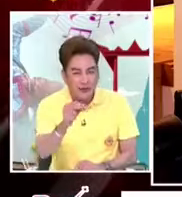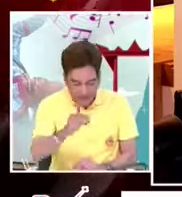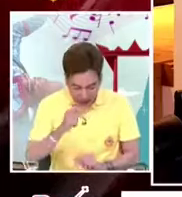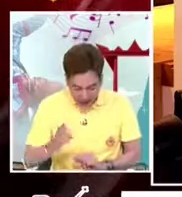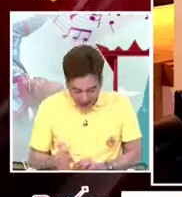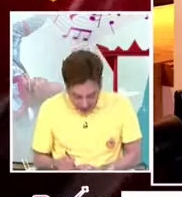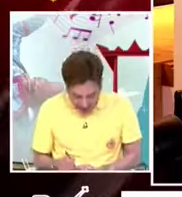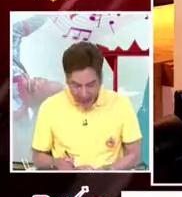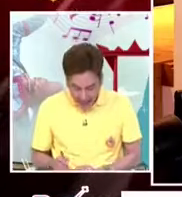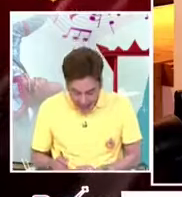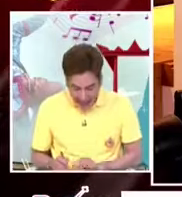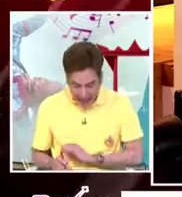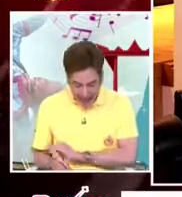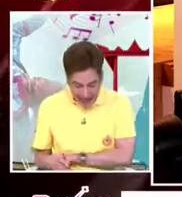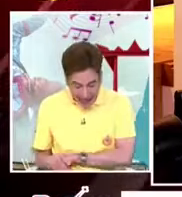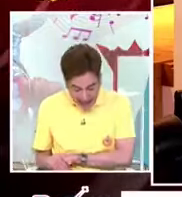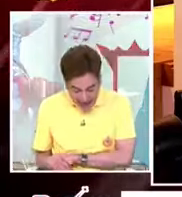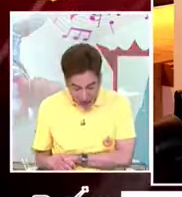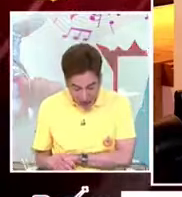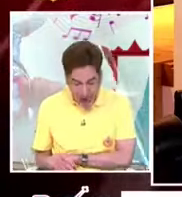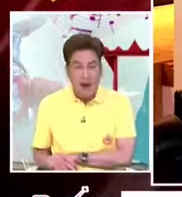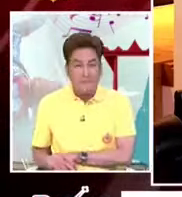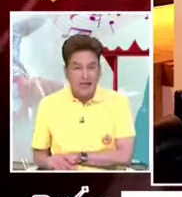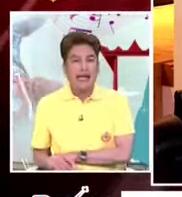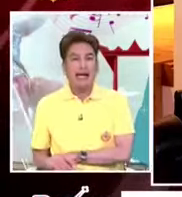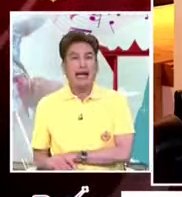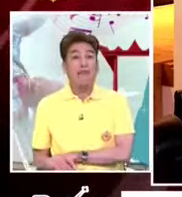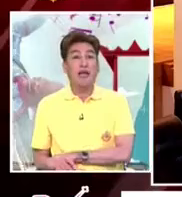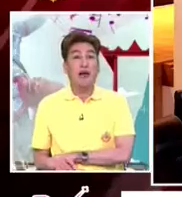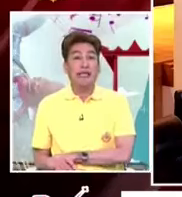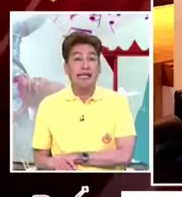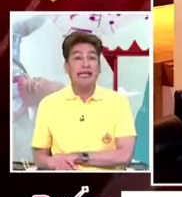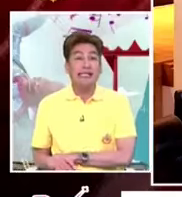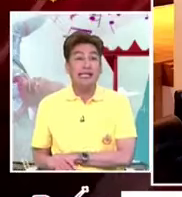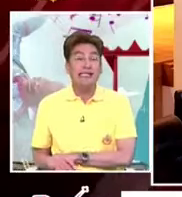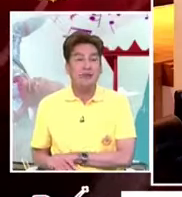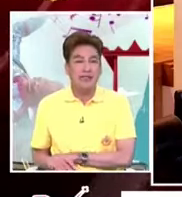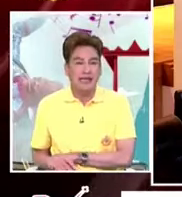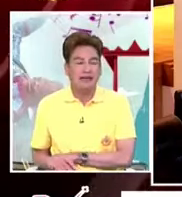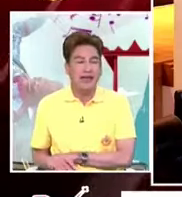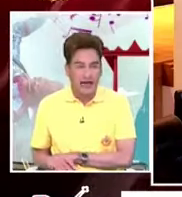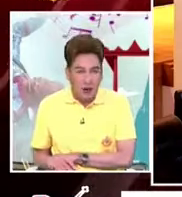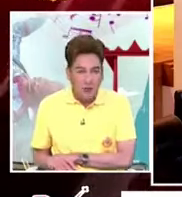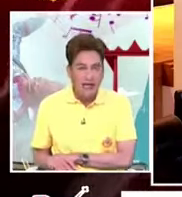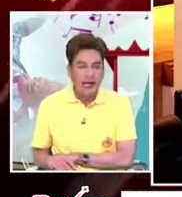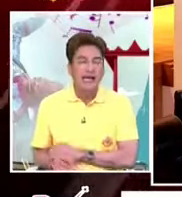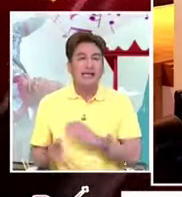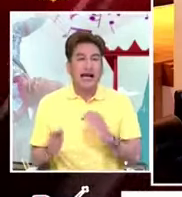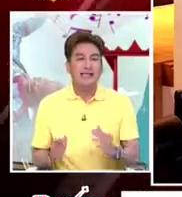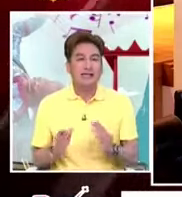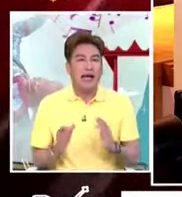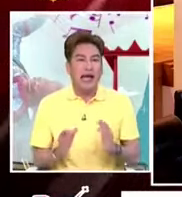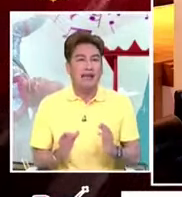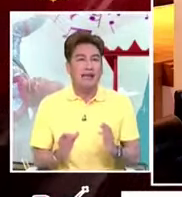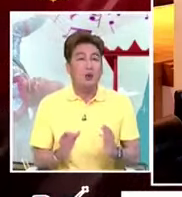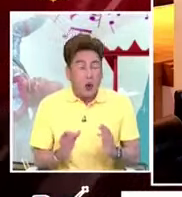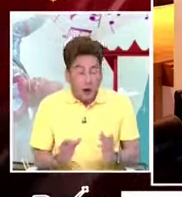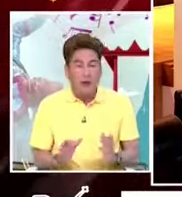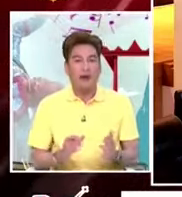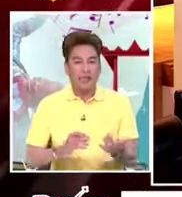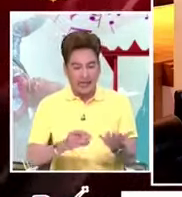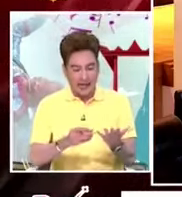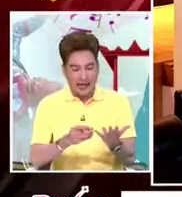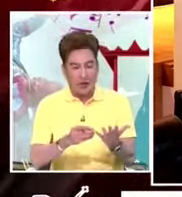ภอไหนก็สามารถที่จะไปใช้ที่นั่นได้นะฮะและแน่นอนว่ามั่นใจครับในวันที่24กรกฎาคมนี้ท่านจะแถลง